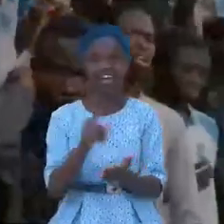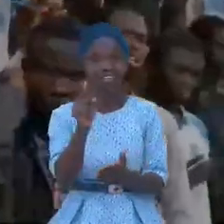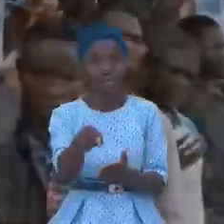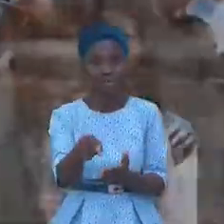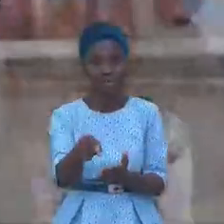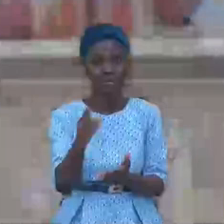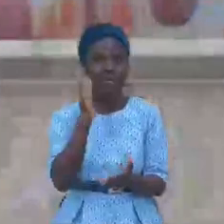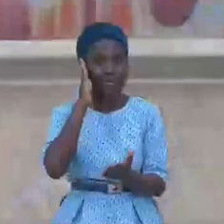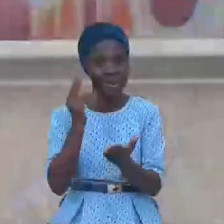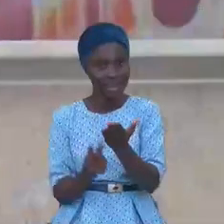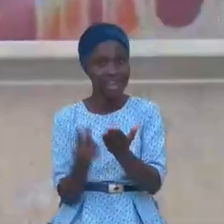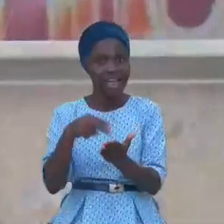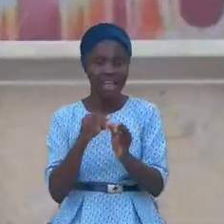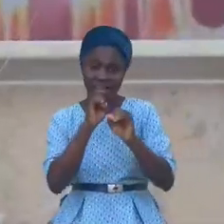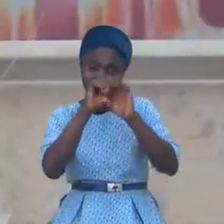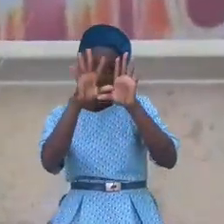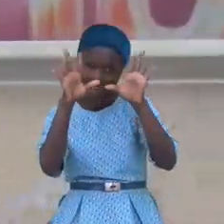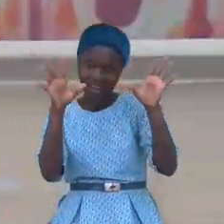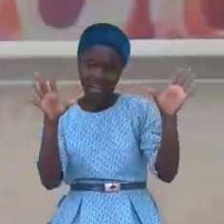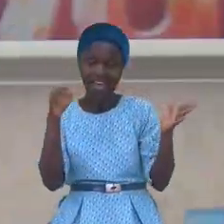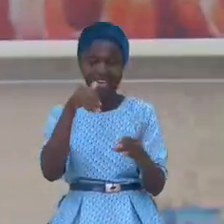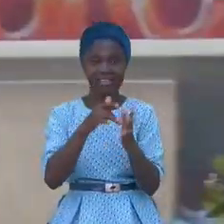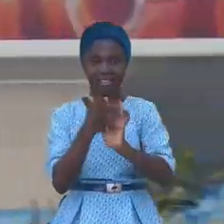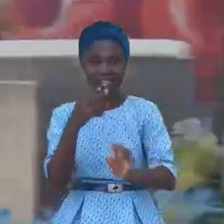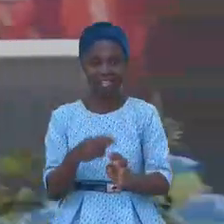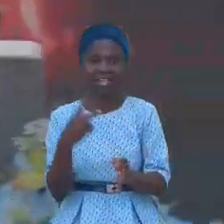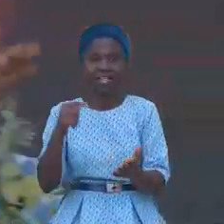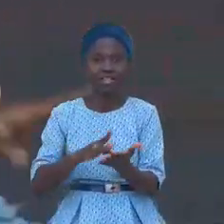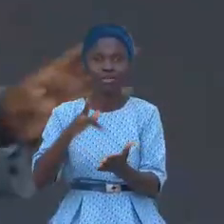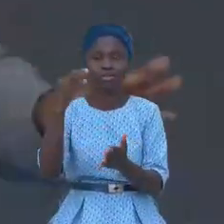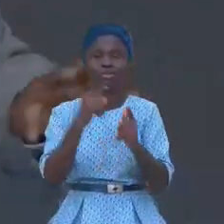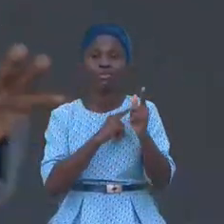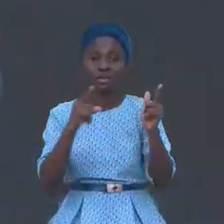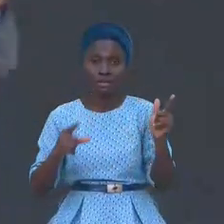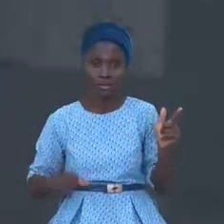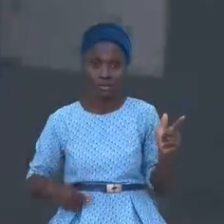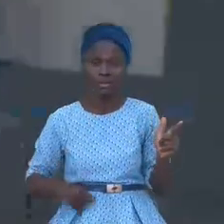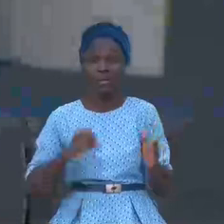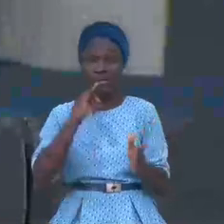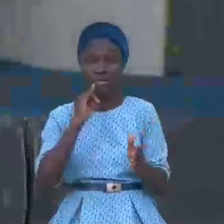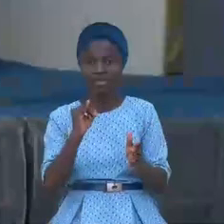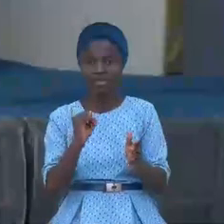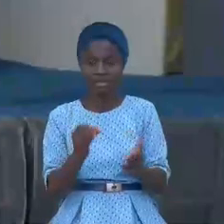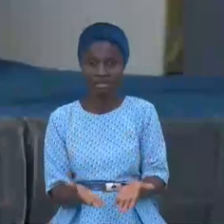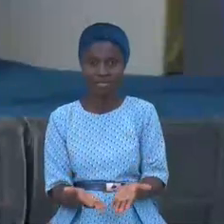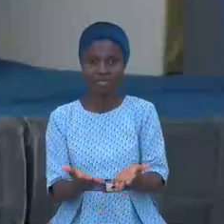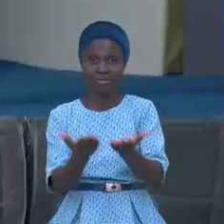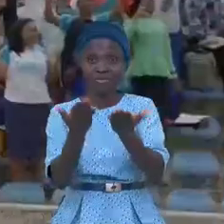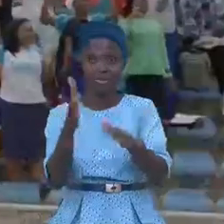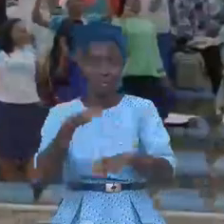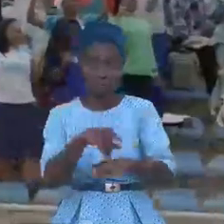Tu vas briller. La gloire du Seigneur va se lever sur